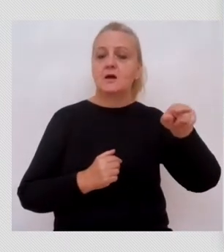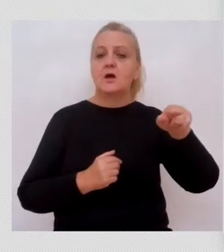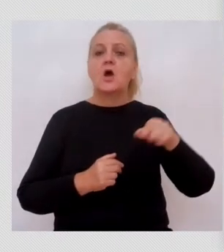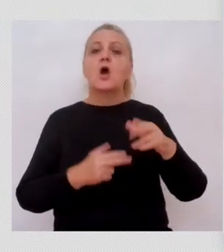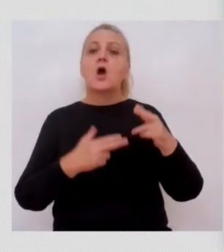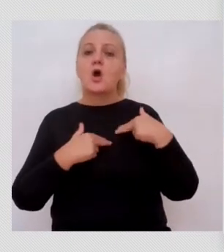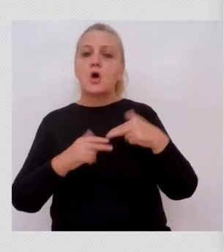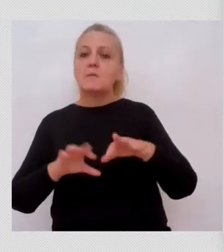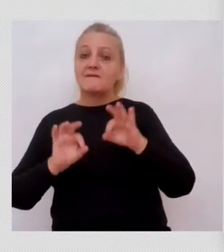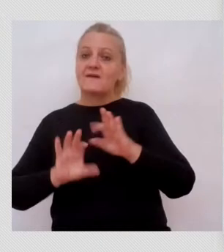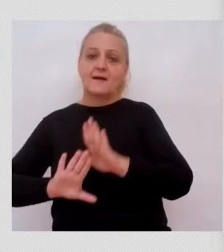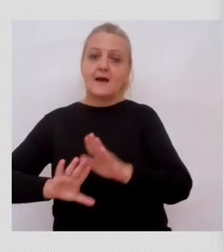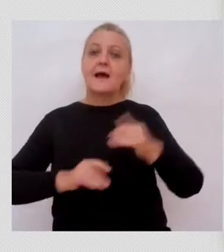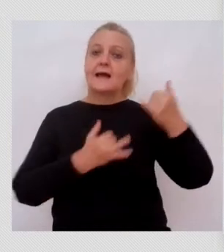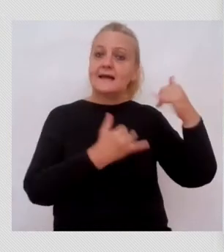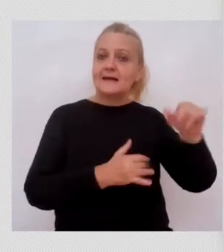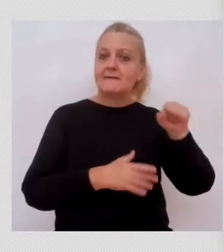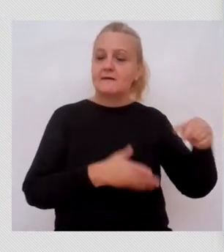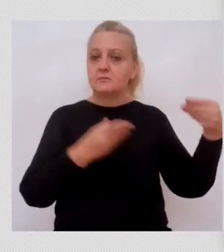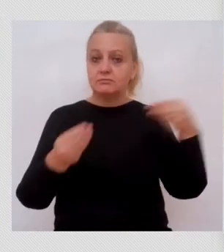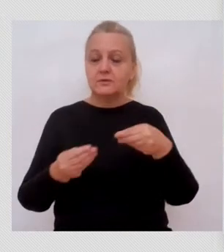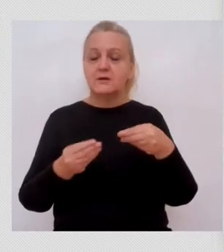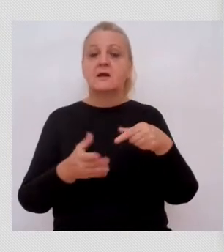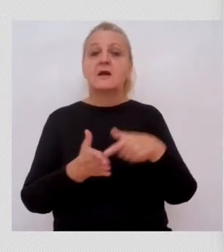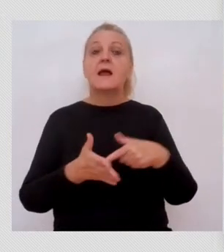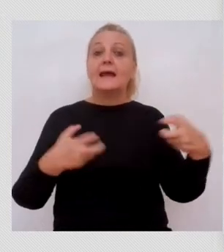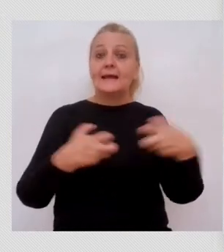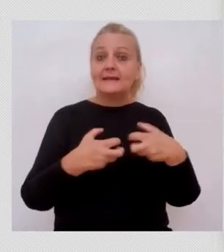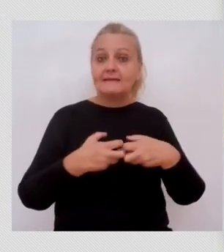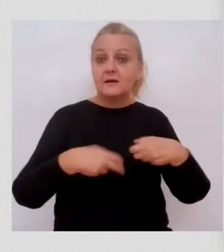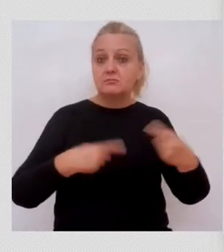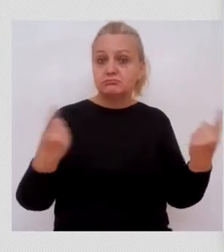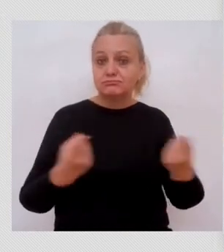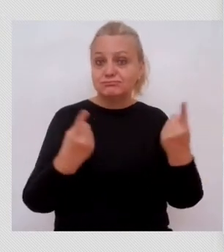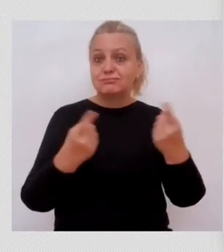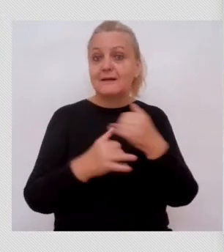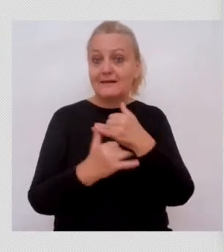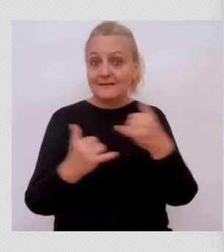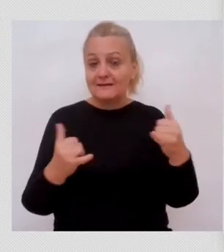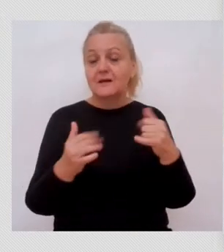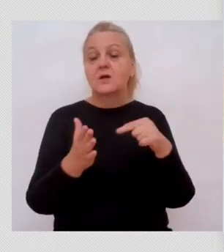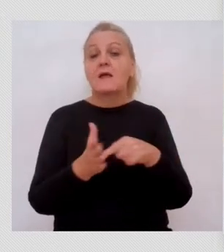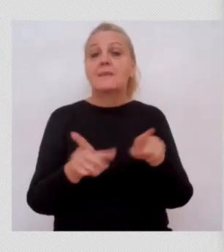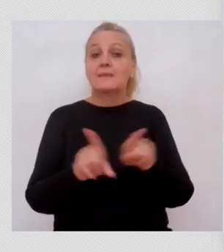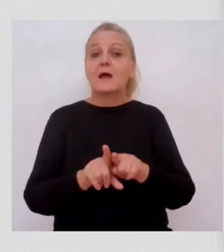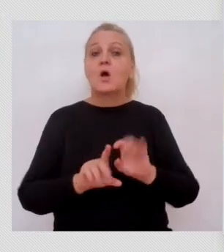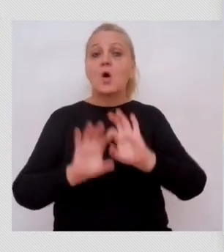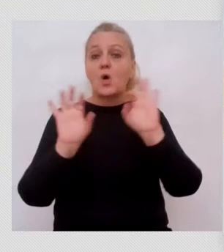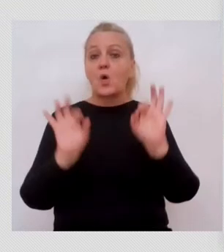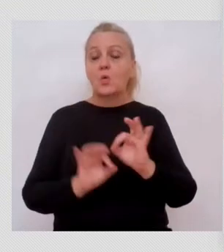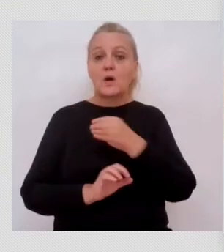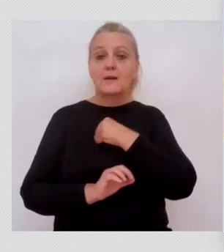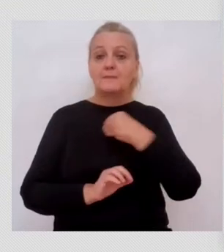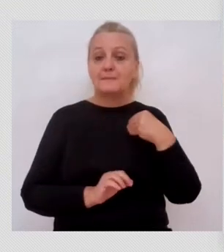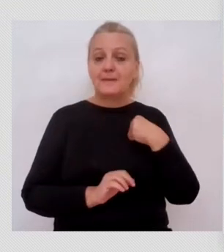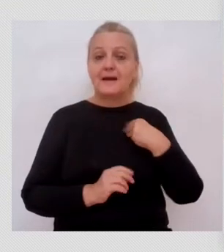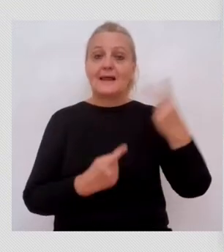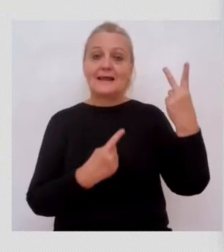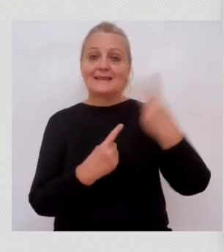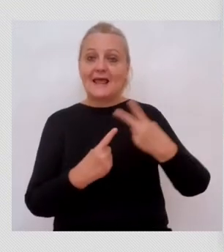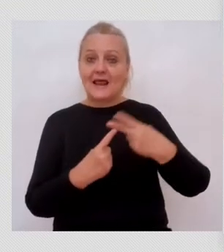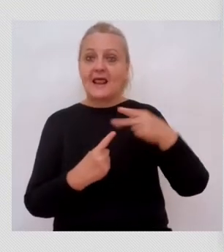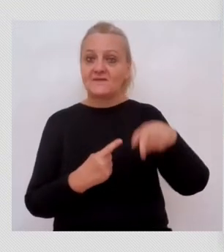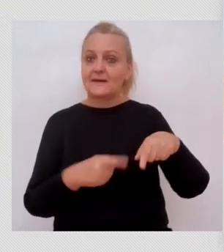komitetów wyborczych, na kampanii w internecie oraz na kampanii w ogólnopolskich stacjach